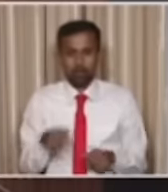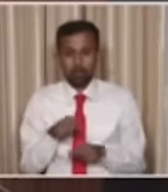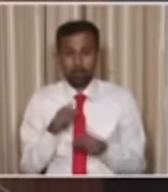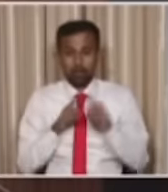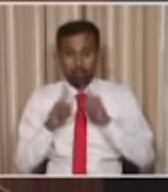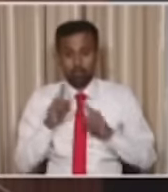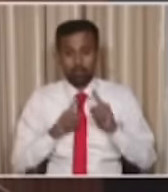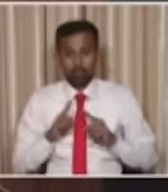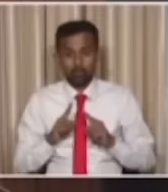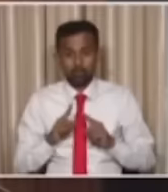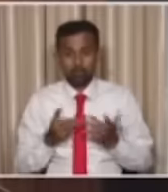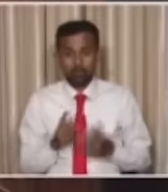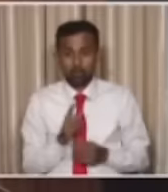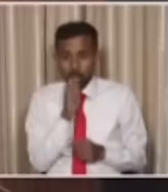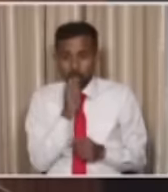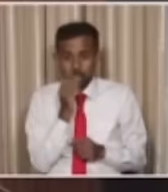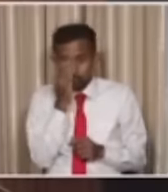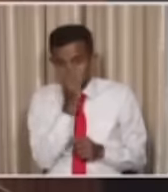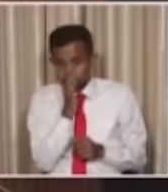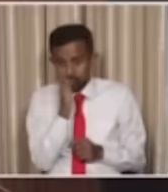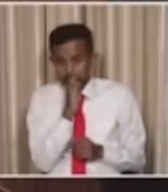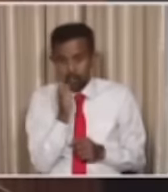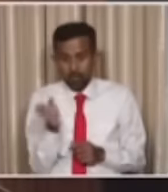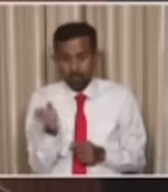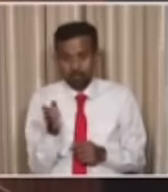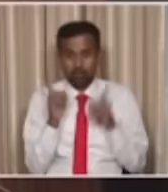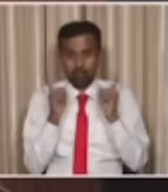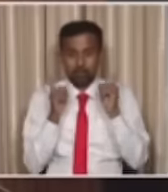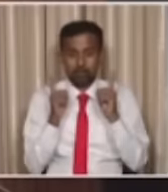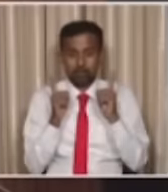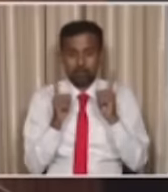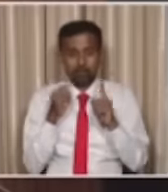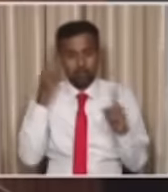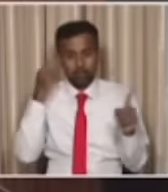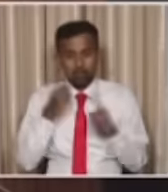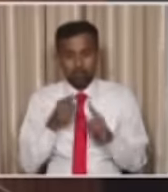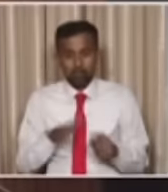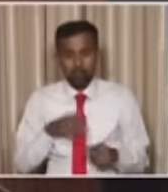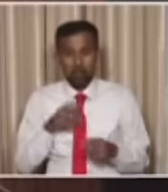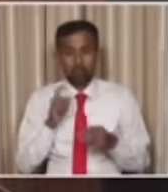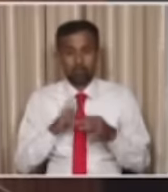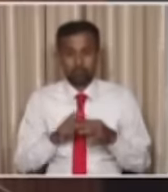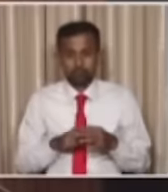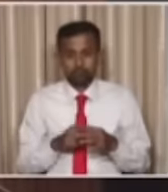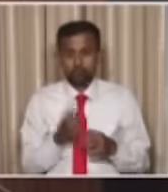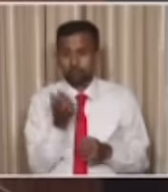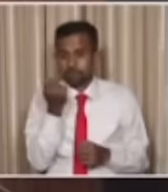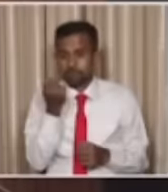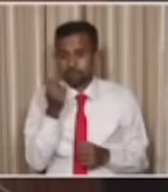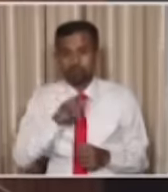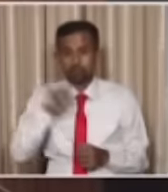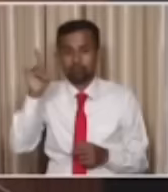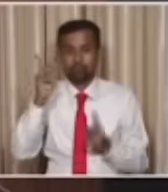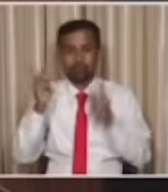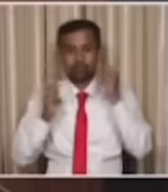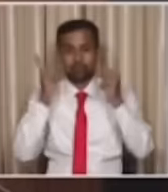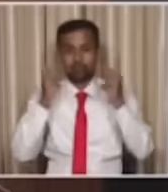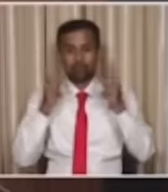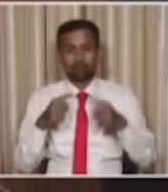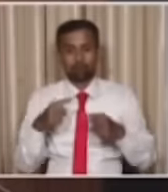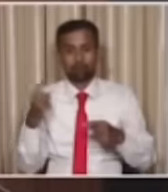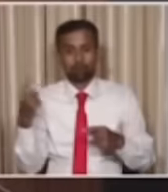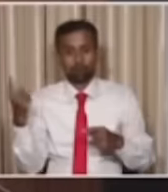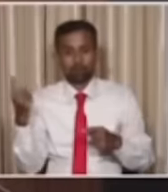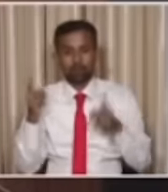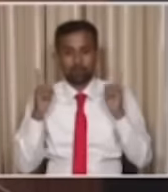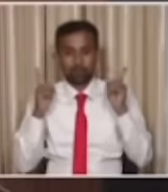කරා, කතා නොකලත් ඉන්නවා, හැංගිලත් ඉන්නවා. මේ ක්‍රිකට් සහ ක්‍රීඩාව සම්බන්ධ ප්‍රධාන කාරණාව සල්ලි විදේශ සංචාර සහ වෙනත් කාරණා නිසා තමයි